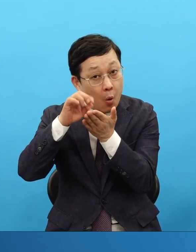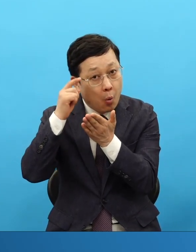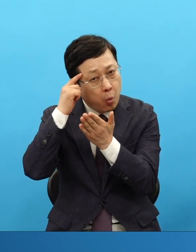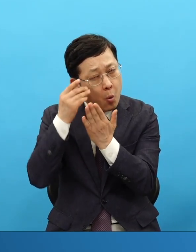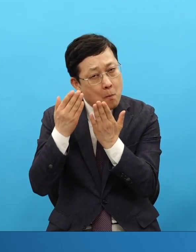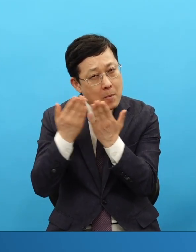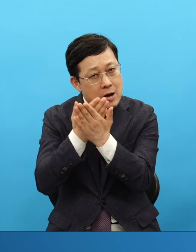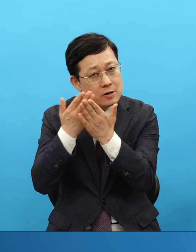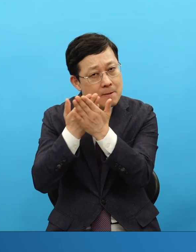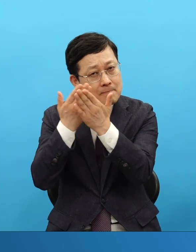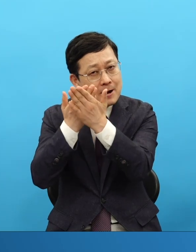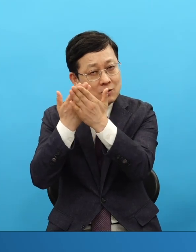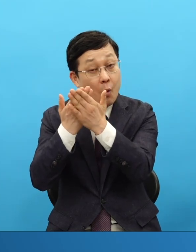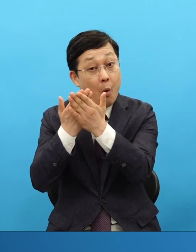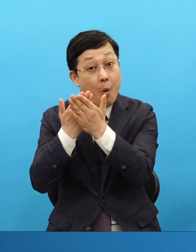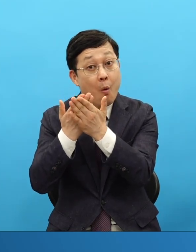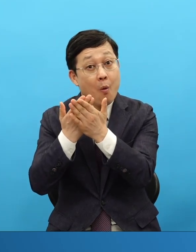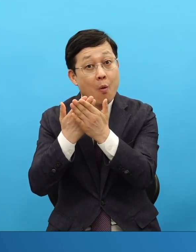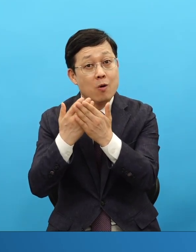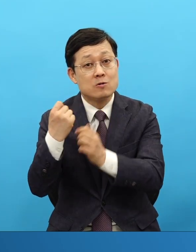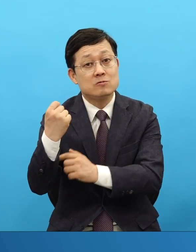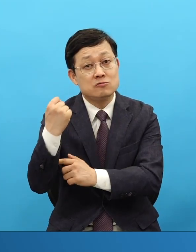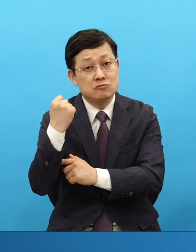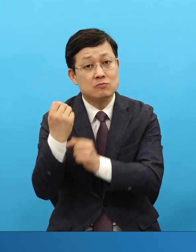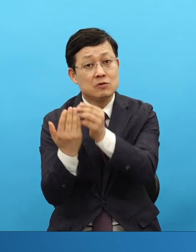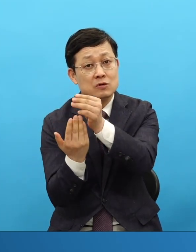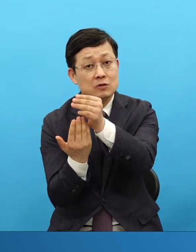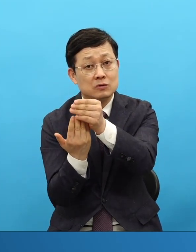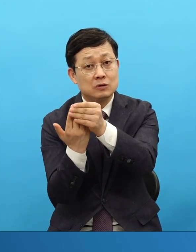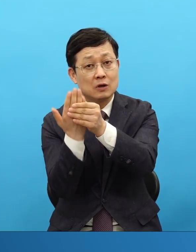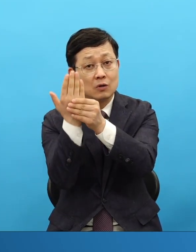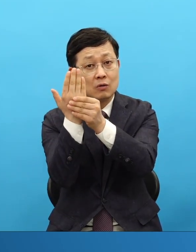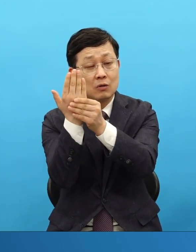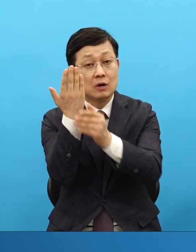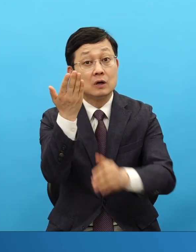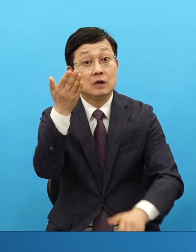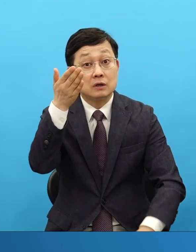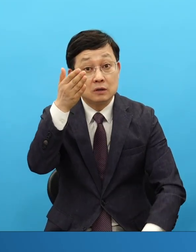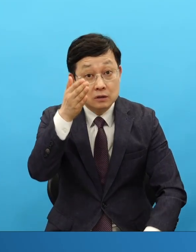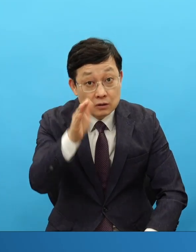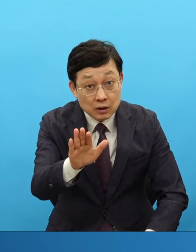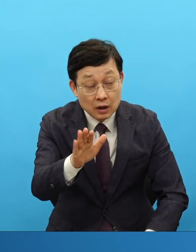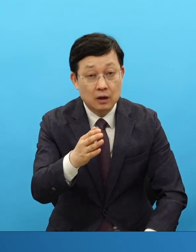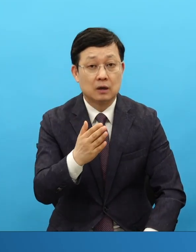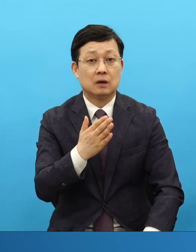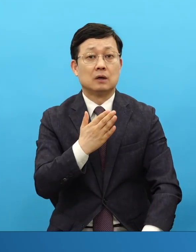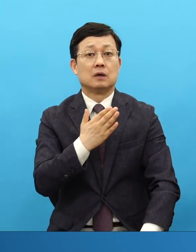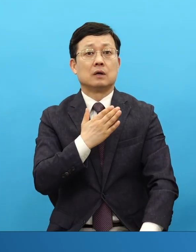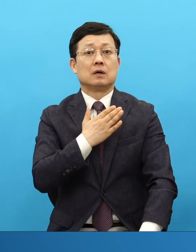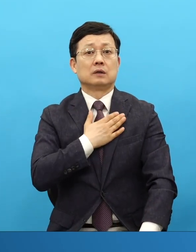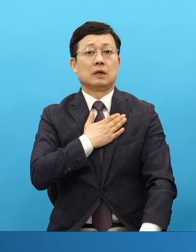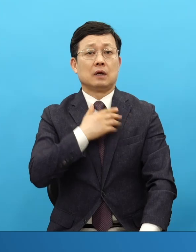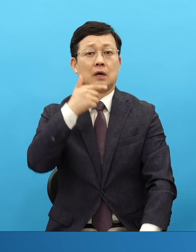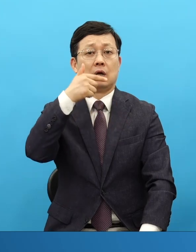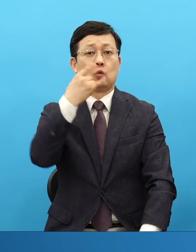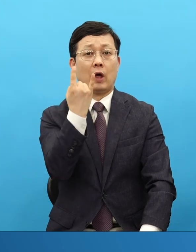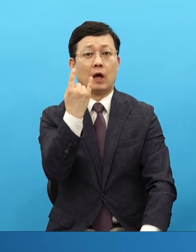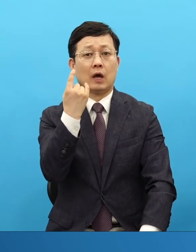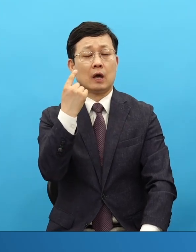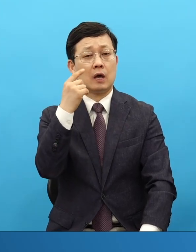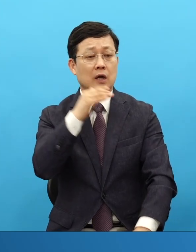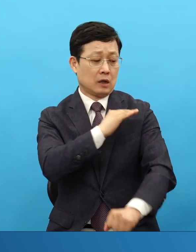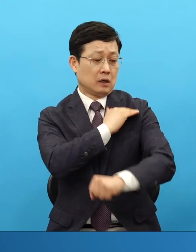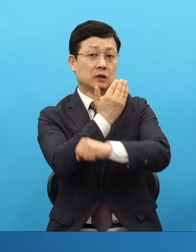many thoughts and concerns and worries, yes, it develops. 근데 가장 중요한 나의 뇌의 능력은 어마어마하게 다운돼요. But the most